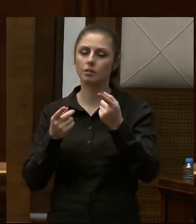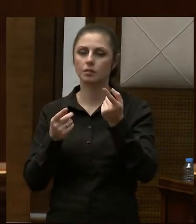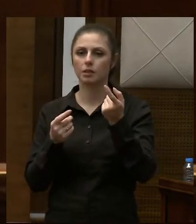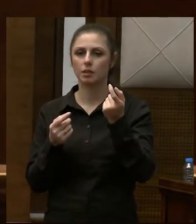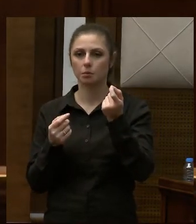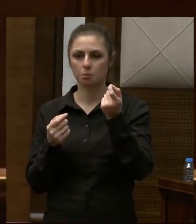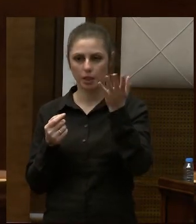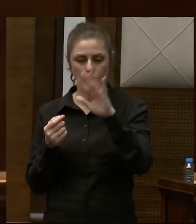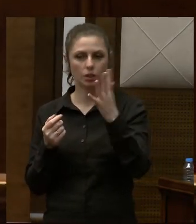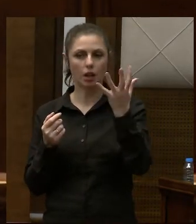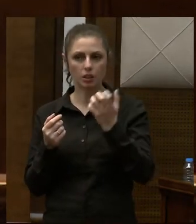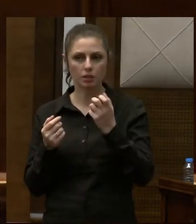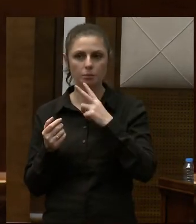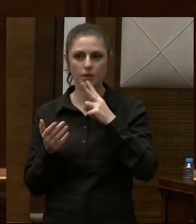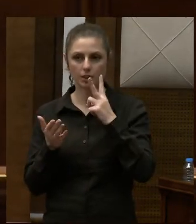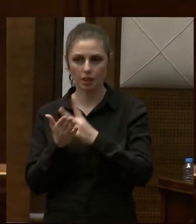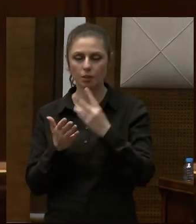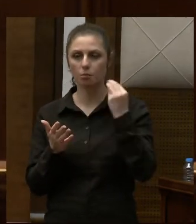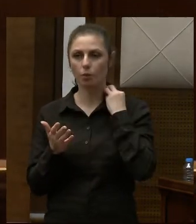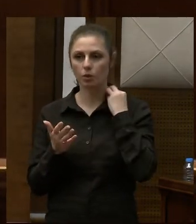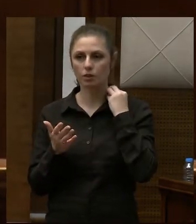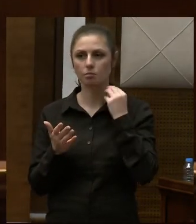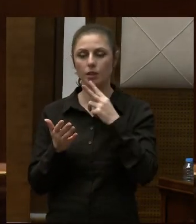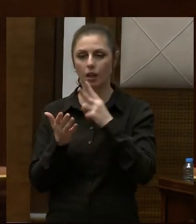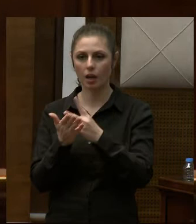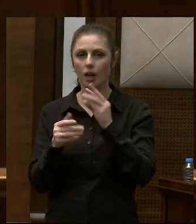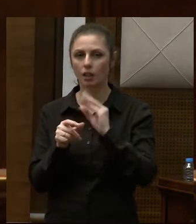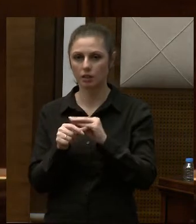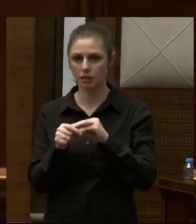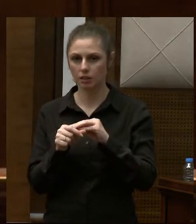sonra alacağımız kararla, borçlanma kararıyla ilgili